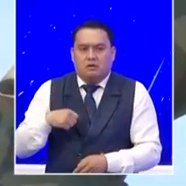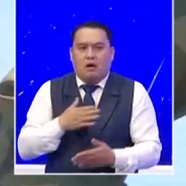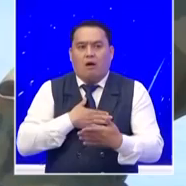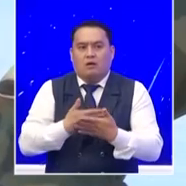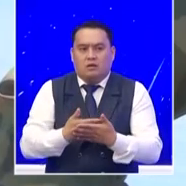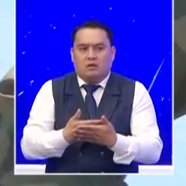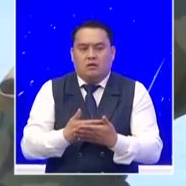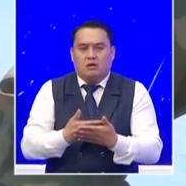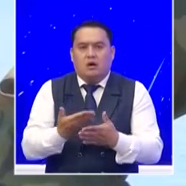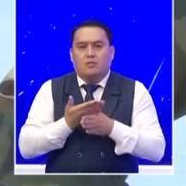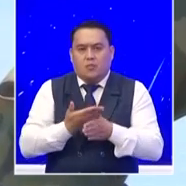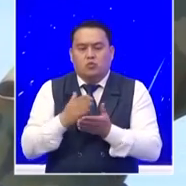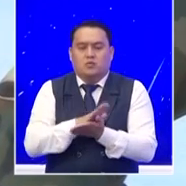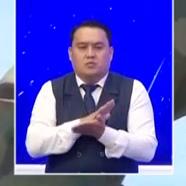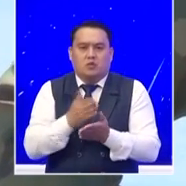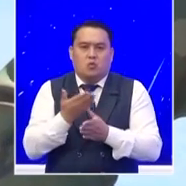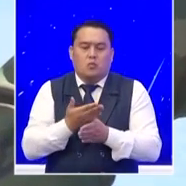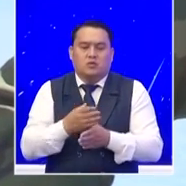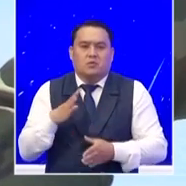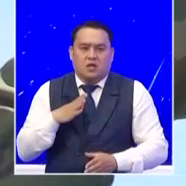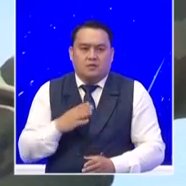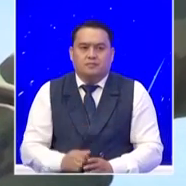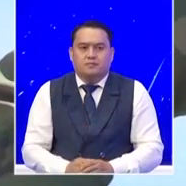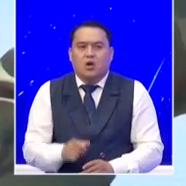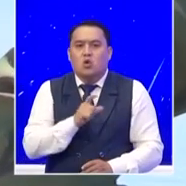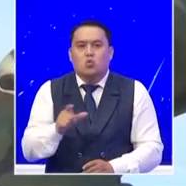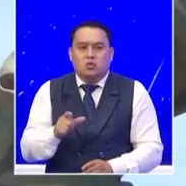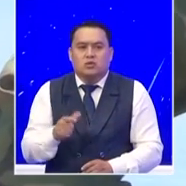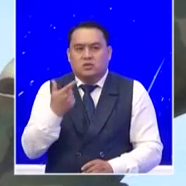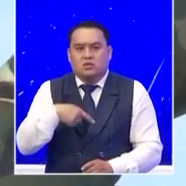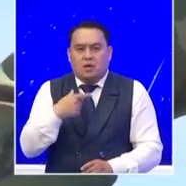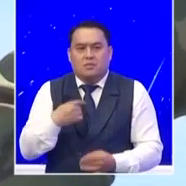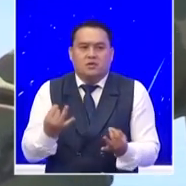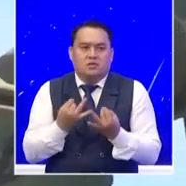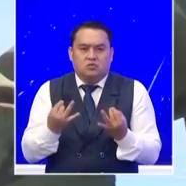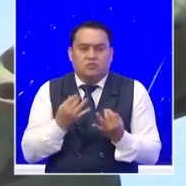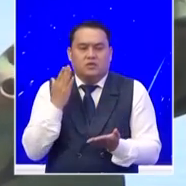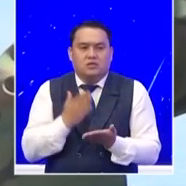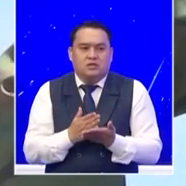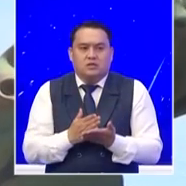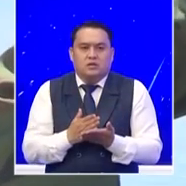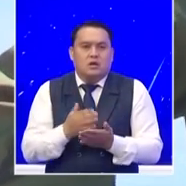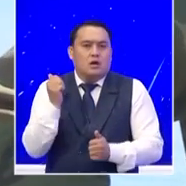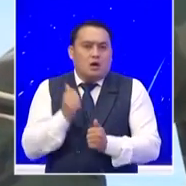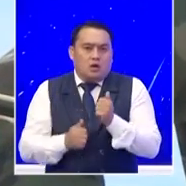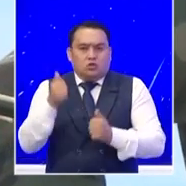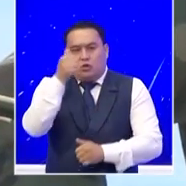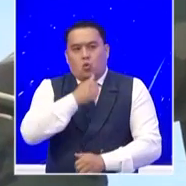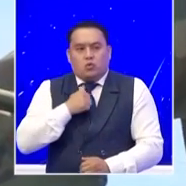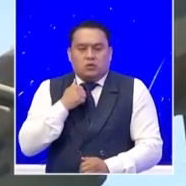активисты и волонтеры здесь помогают нам сейчас. Люди, потому что они сами заинтересованы. Мы это каждый год они